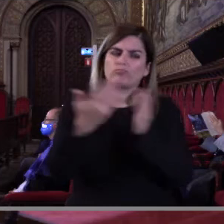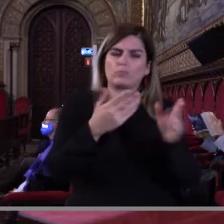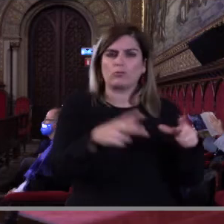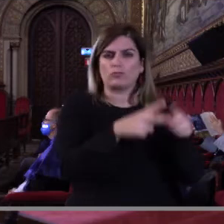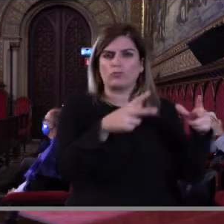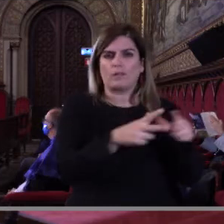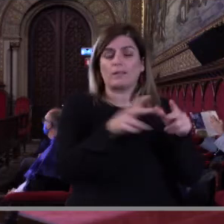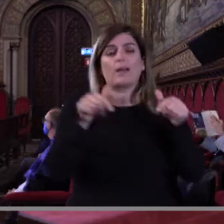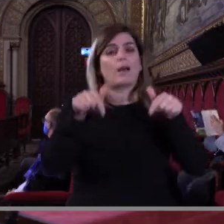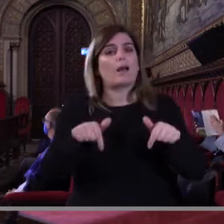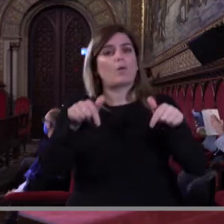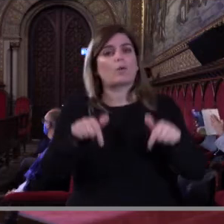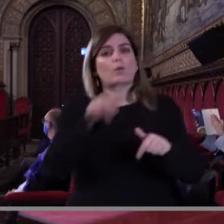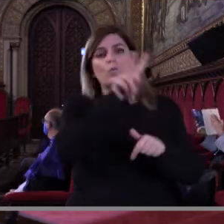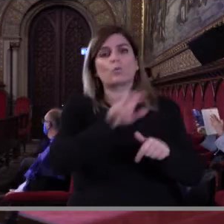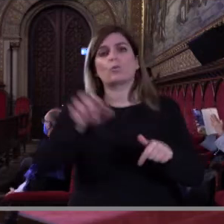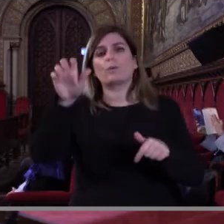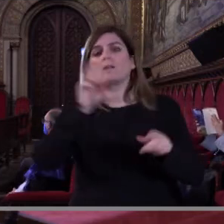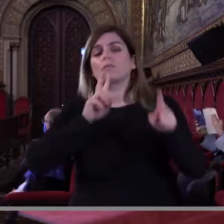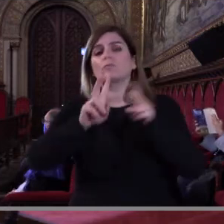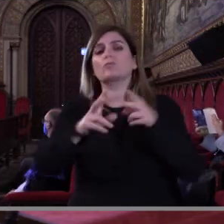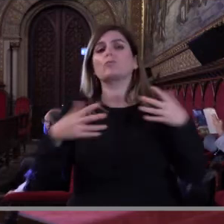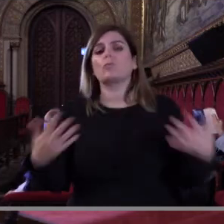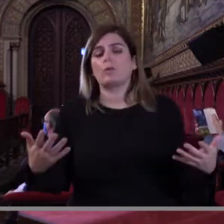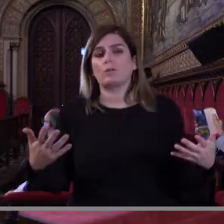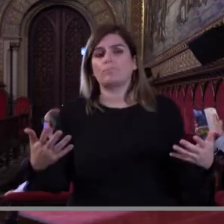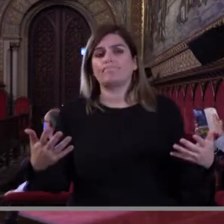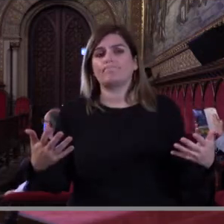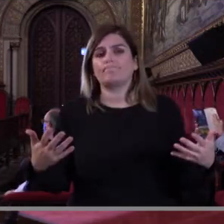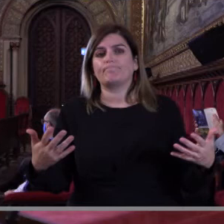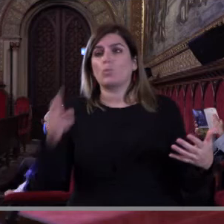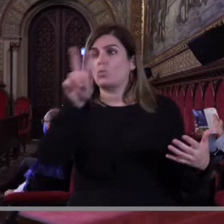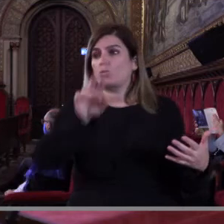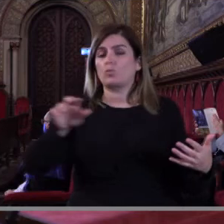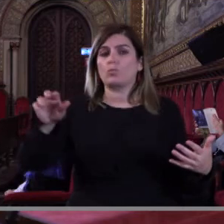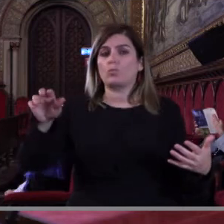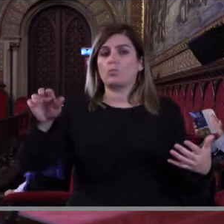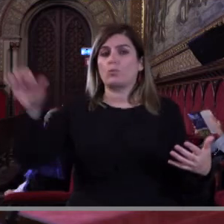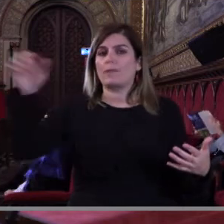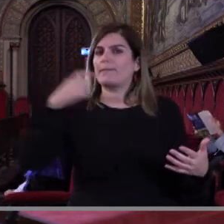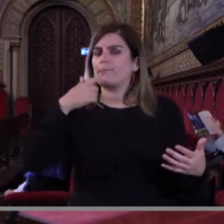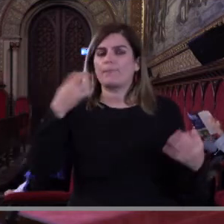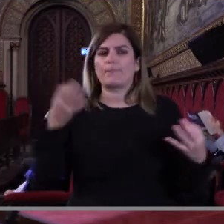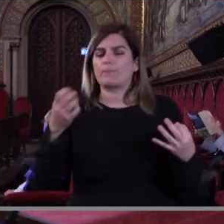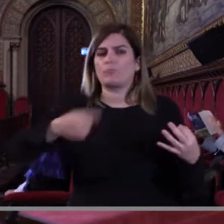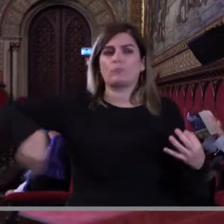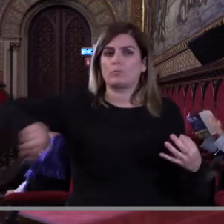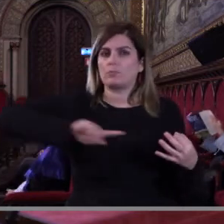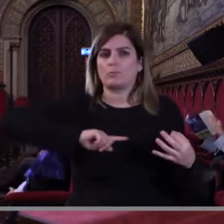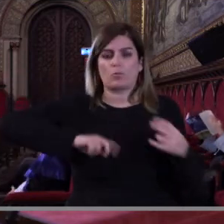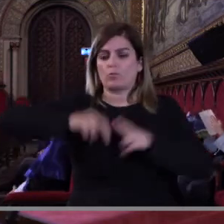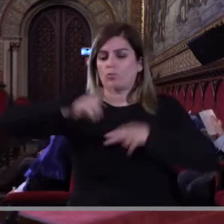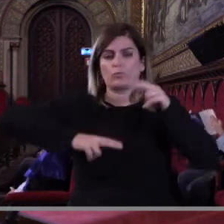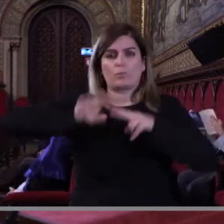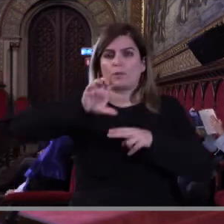Avui la resposta de la Unió Europea a la crisi ens pot permetre situar-nos, demà mateix, a la primera línia d'actuació en la reconstrucció del